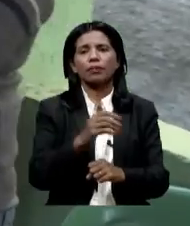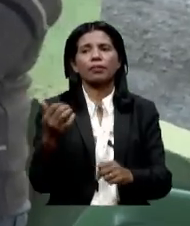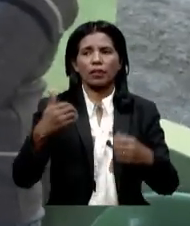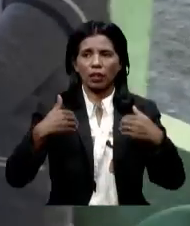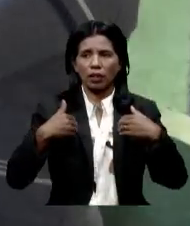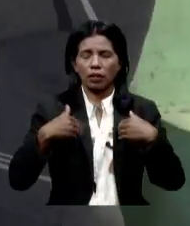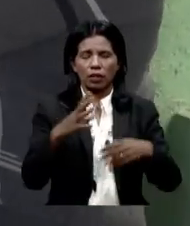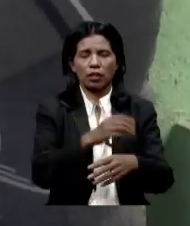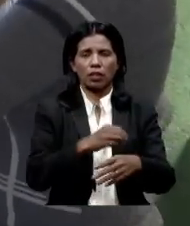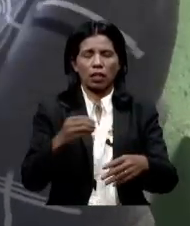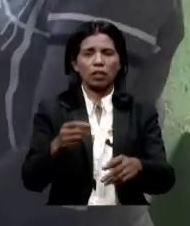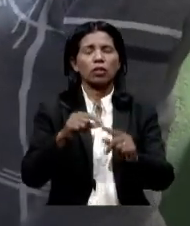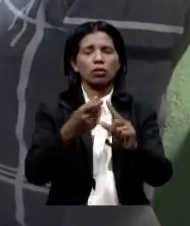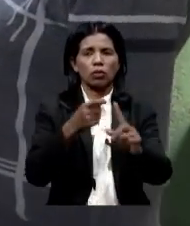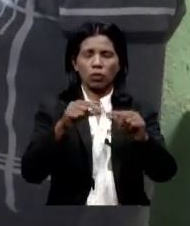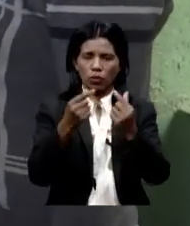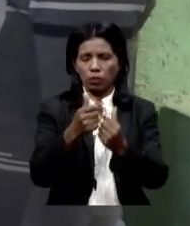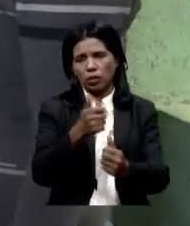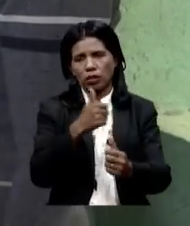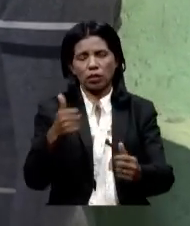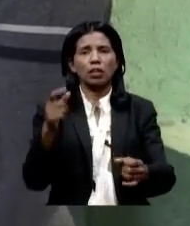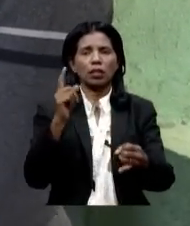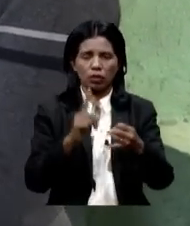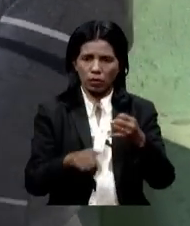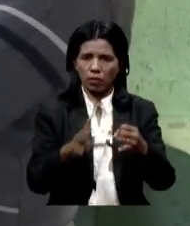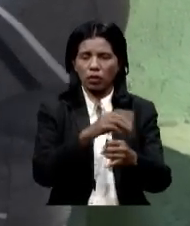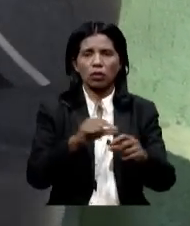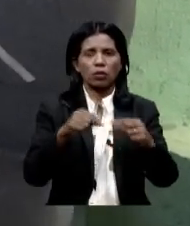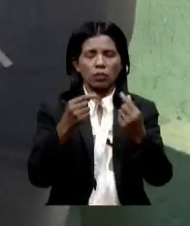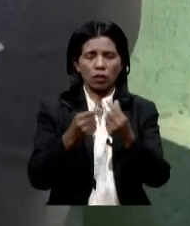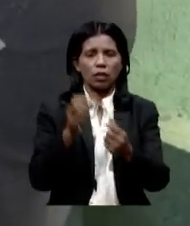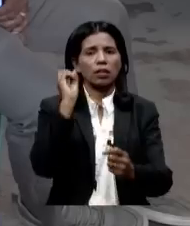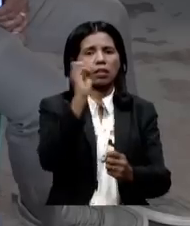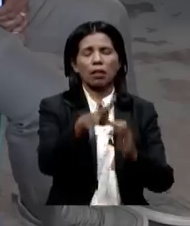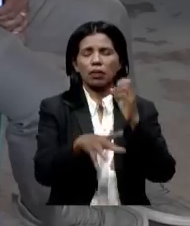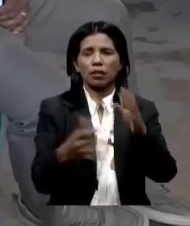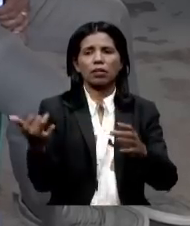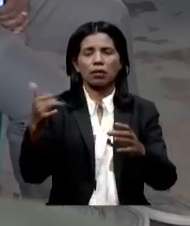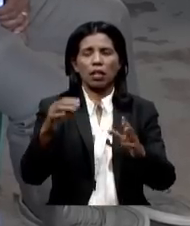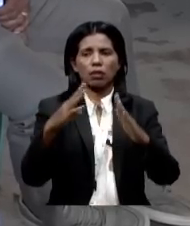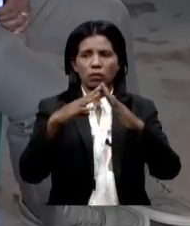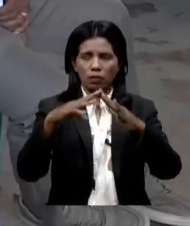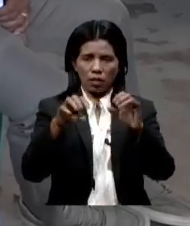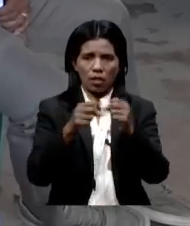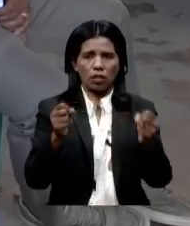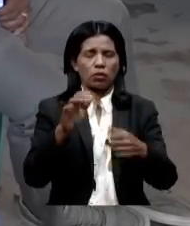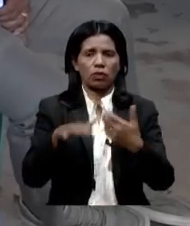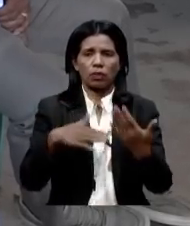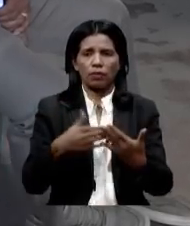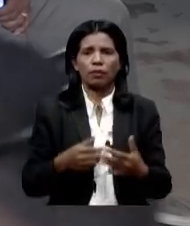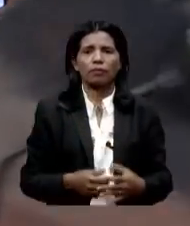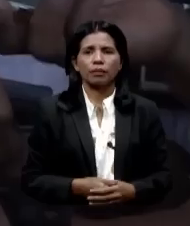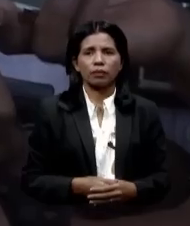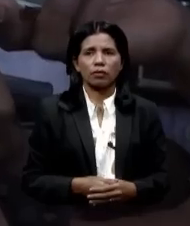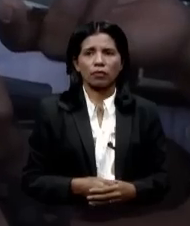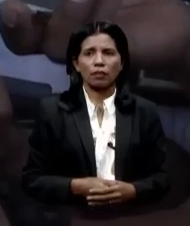ona provocação hu si grupo balun no ne ikus mai grupo ne assalto sir ne bairro ho di resulta sir ne uma hetan estraga quando cria